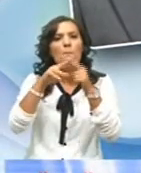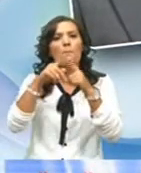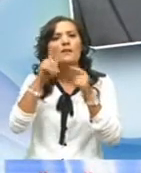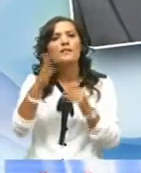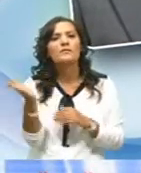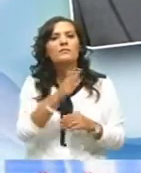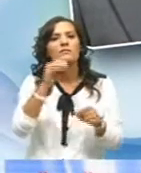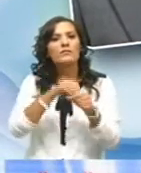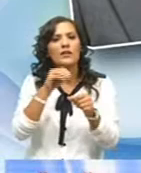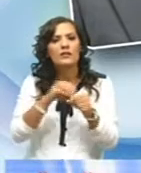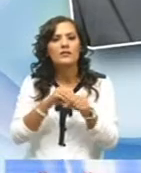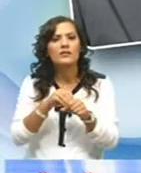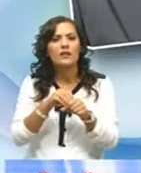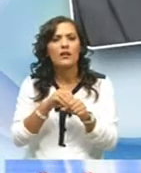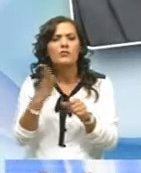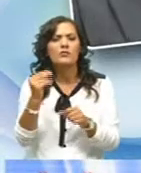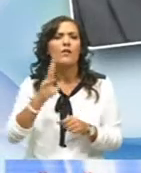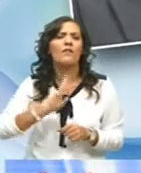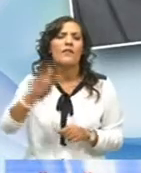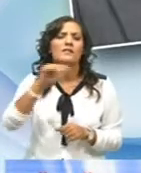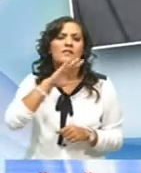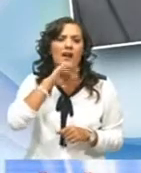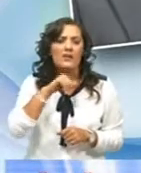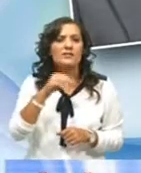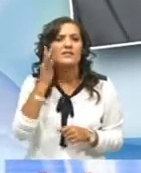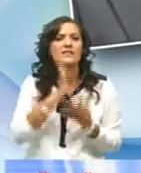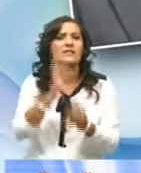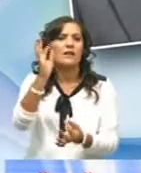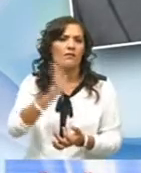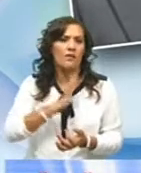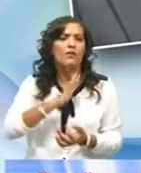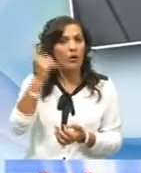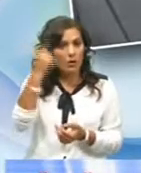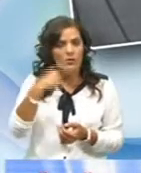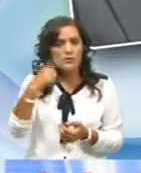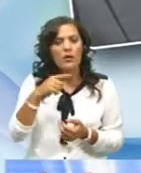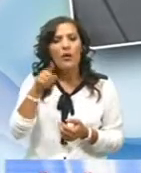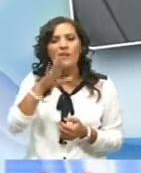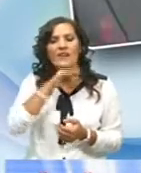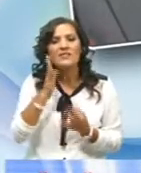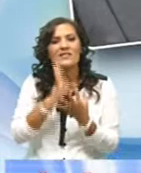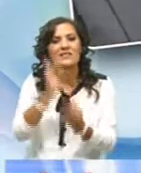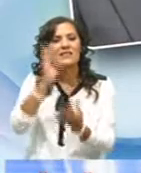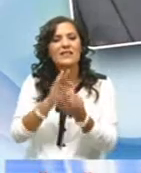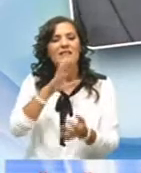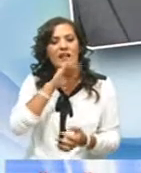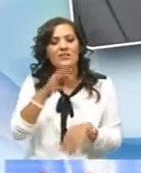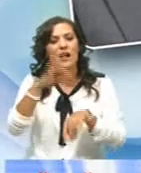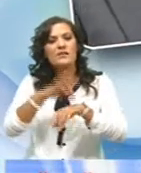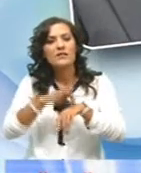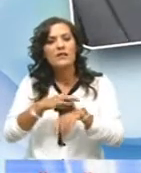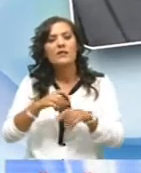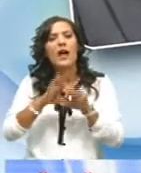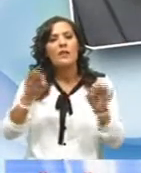toplumlarında da çok fazla Yaşlı insanlar bu halde bu yaşlı insanların da yaşlılık